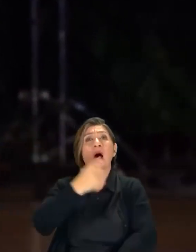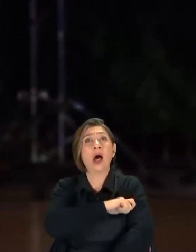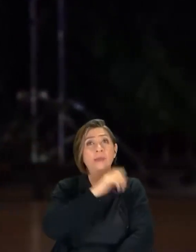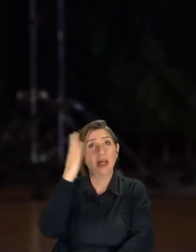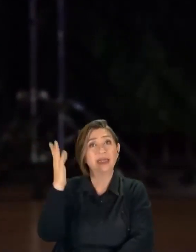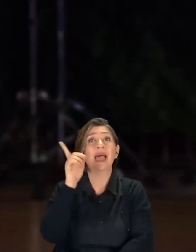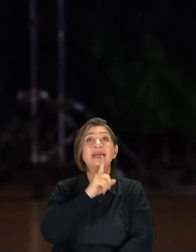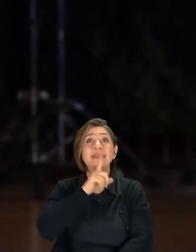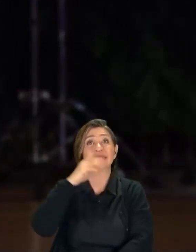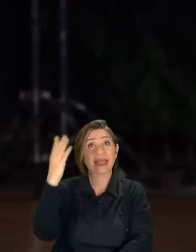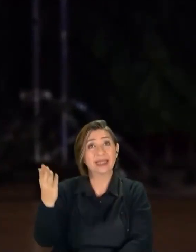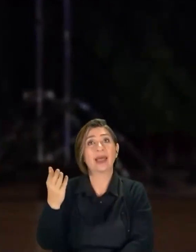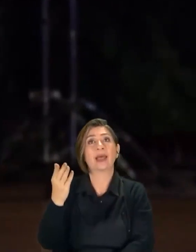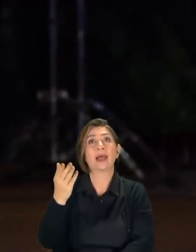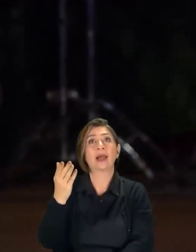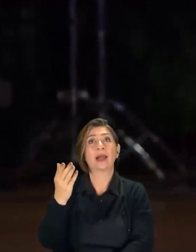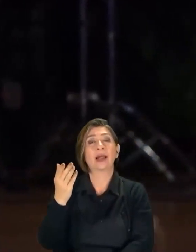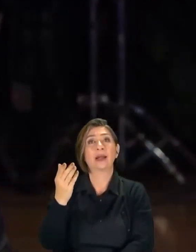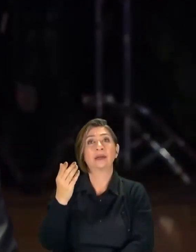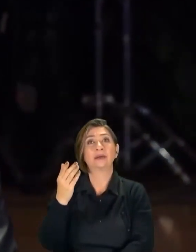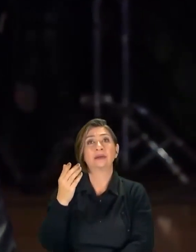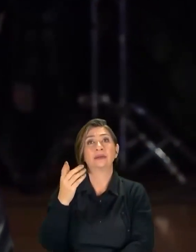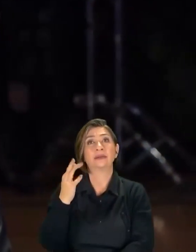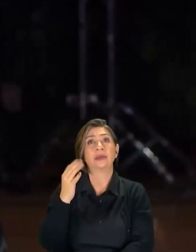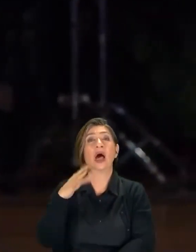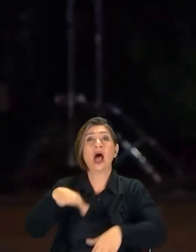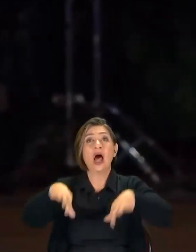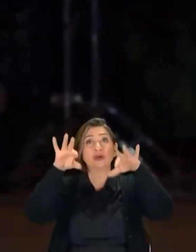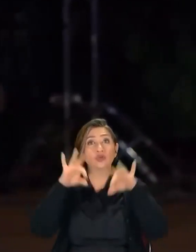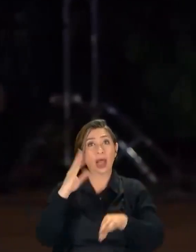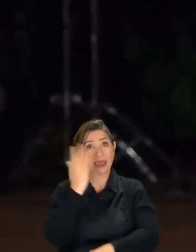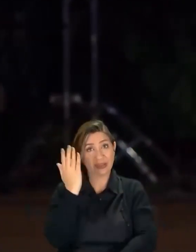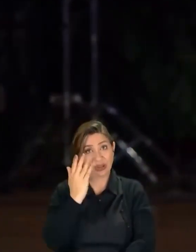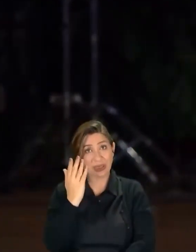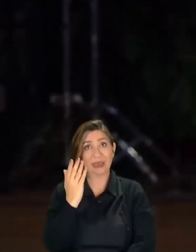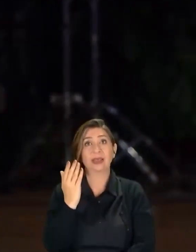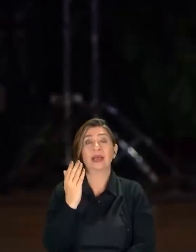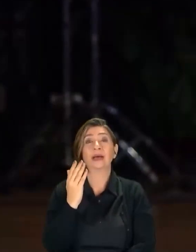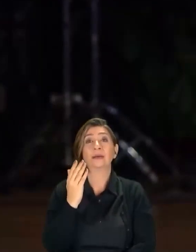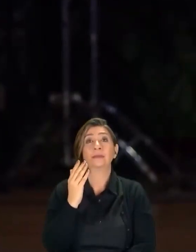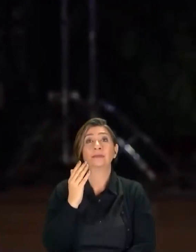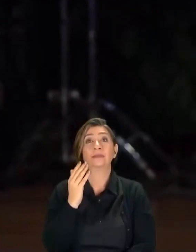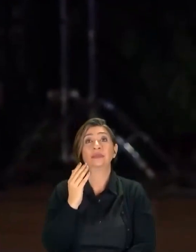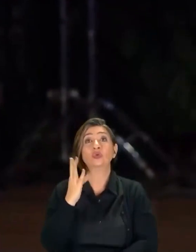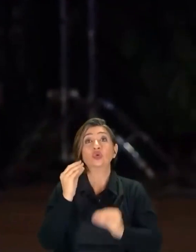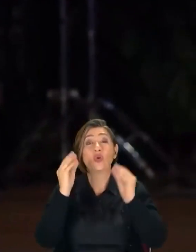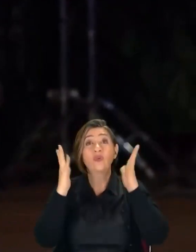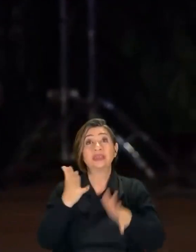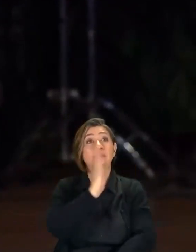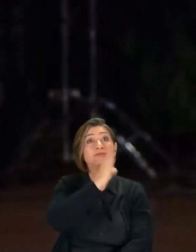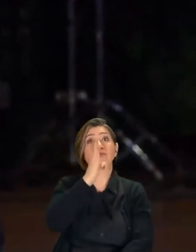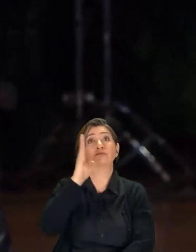Almanya'da İngiltere'de Eee şeye de gideceğiz Avustralya'ya da gideceğiz Eee ve sıklıkla